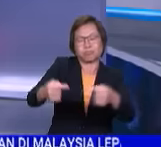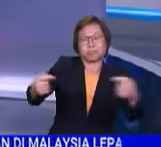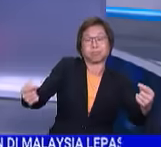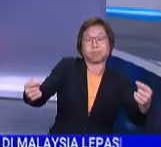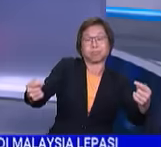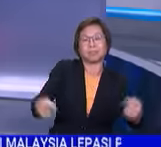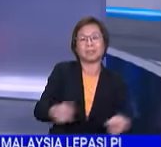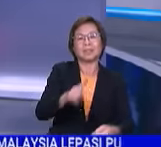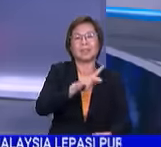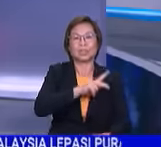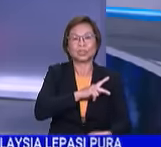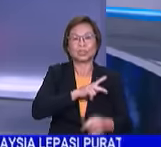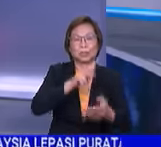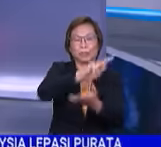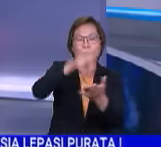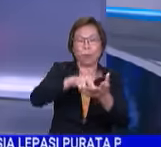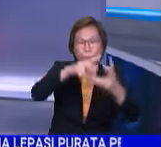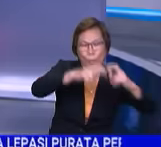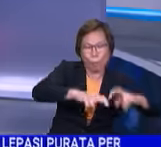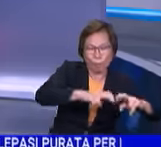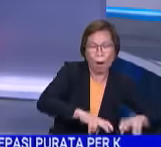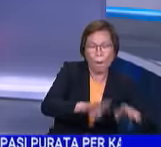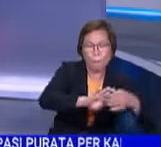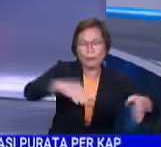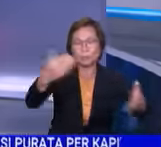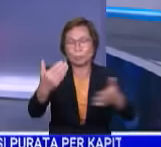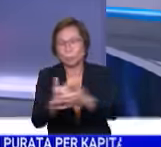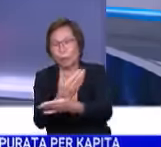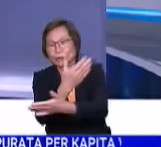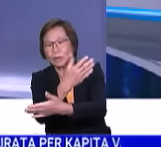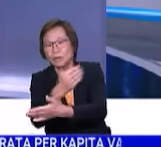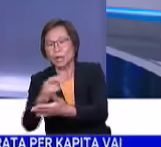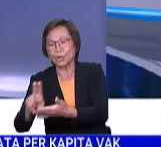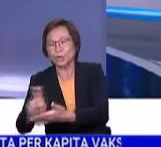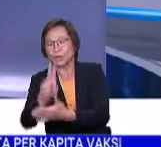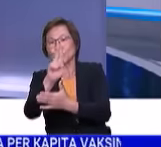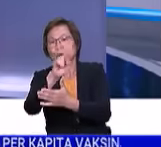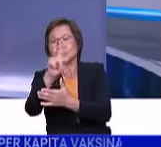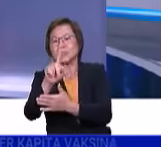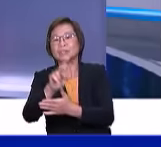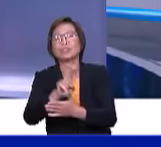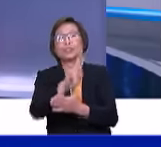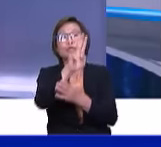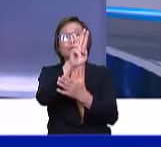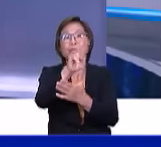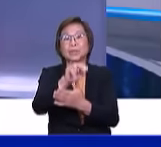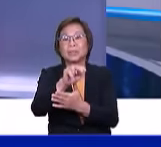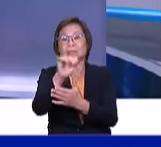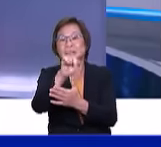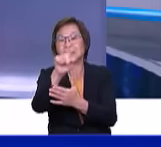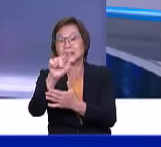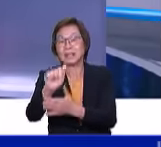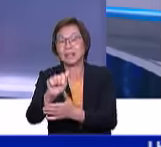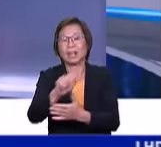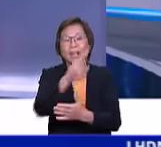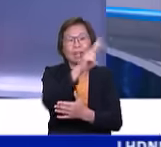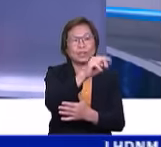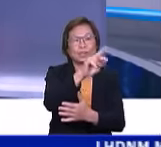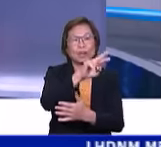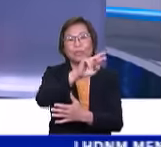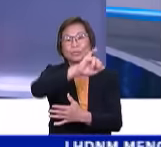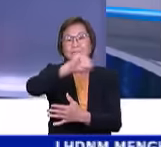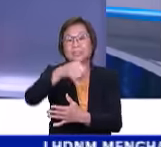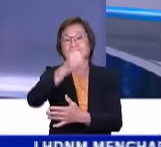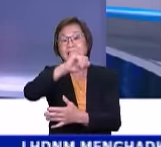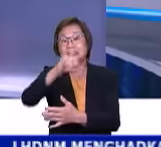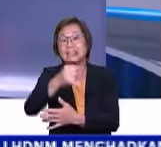Ketua Pusat Pengajian Bahasa Moden dan Komunikasi Universiti Zainal Abidin Yuniza, Nur Gigi Diana Azmi